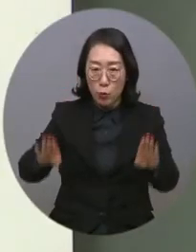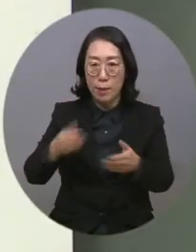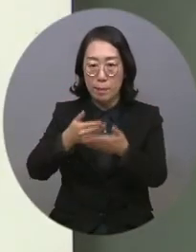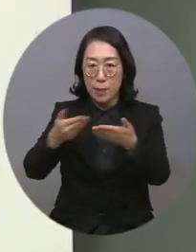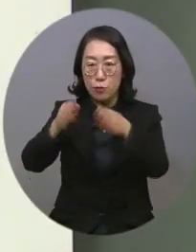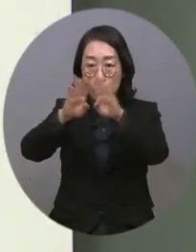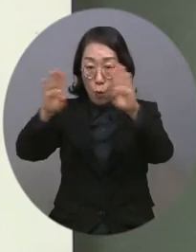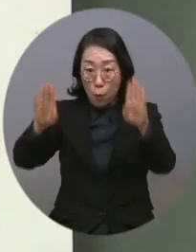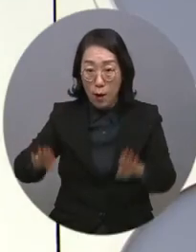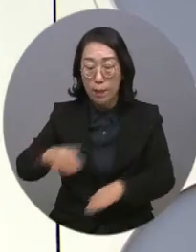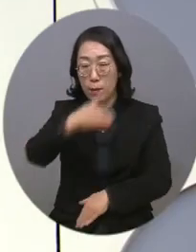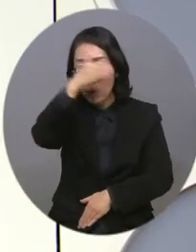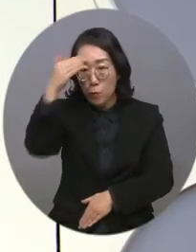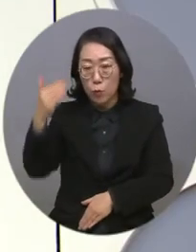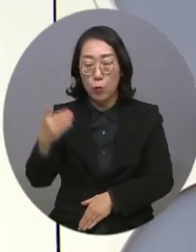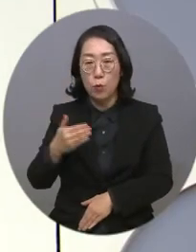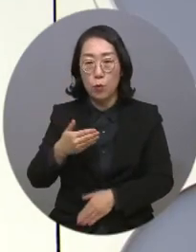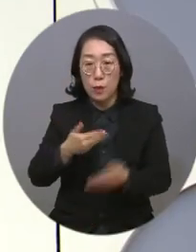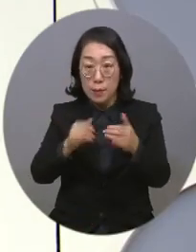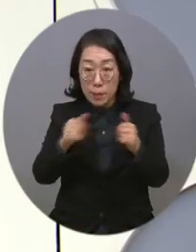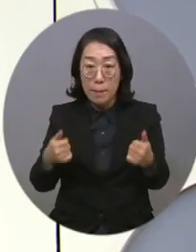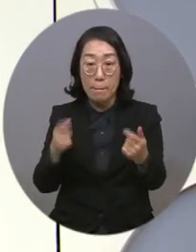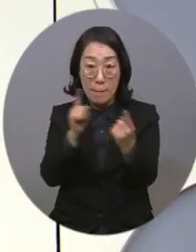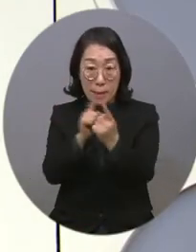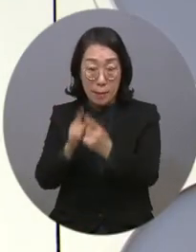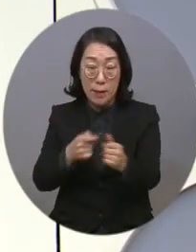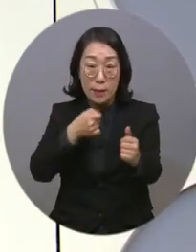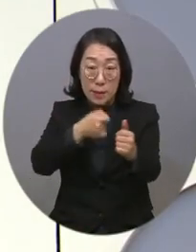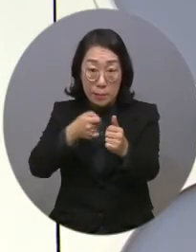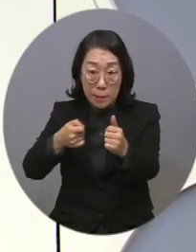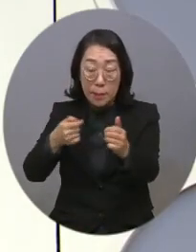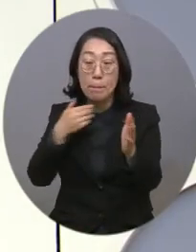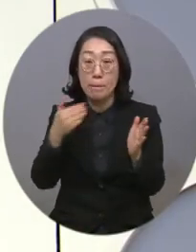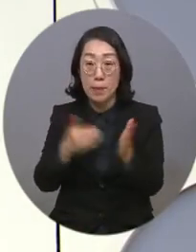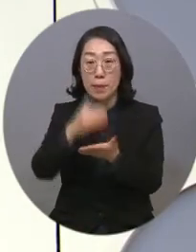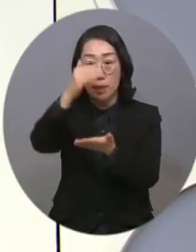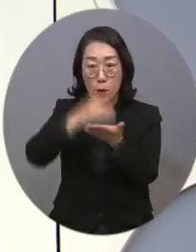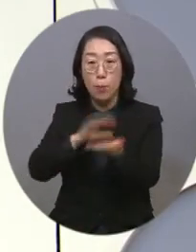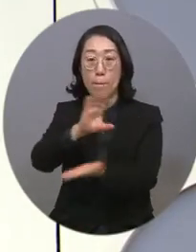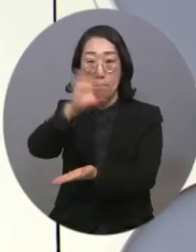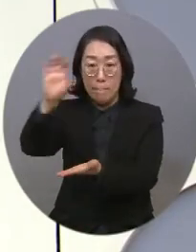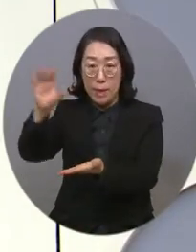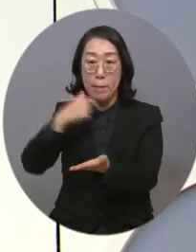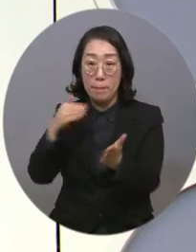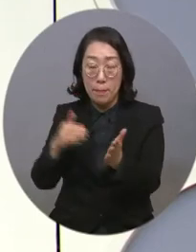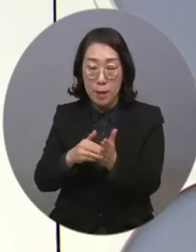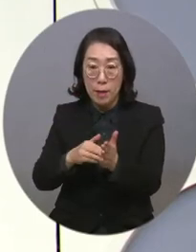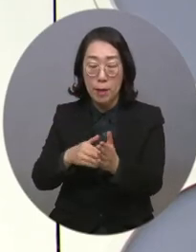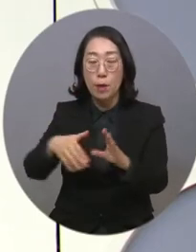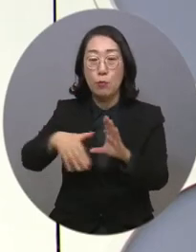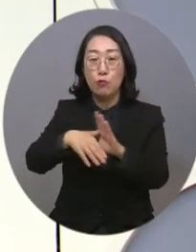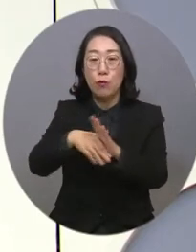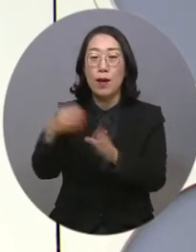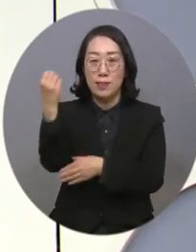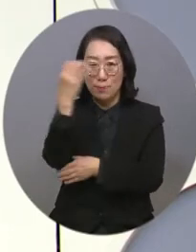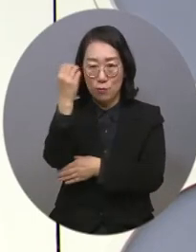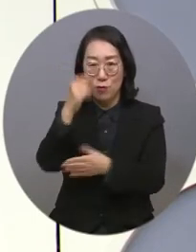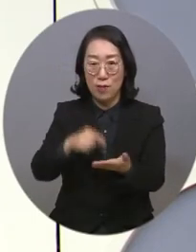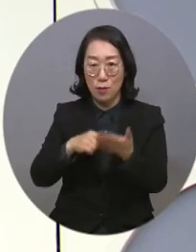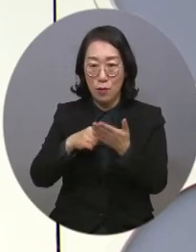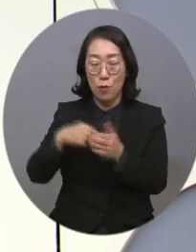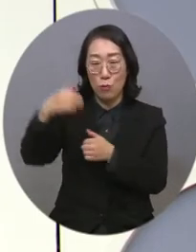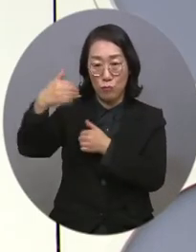이제 작가들 면담하고 이래가지고 6개월 썼고요. 92년도에 또 그 문화일보에서 또 알고 나한테 연락 부탁을 해가지고